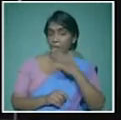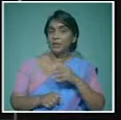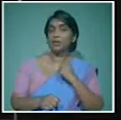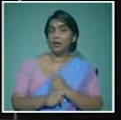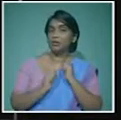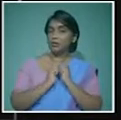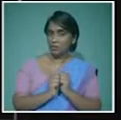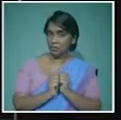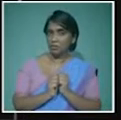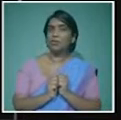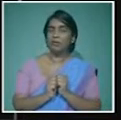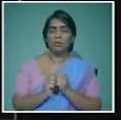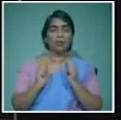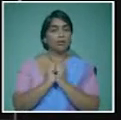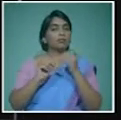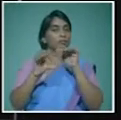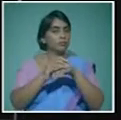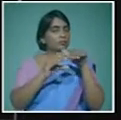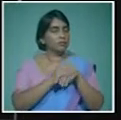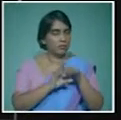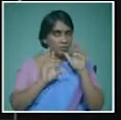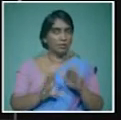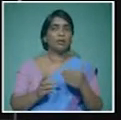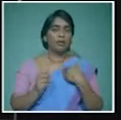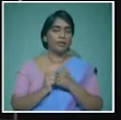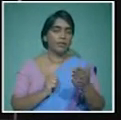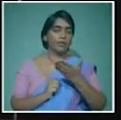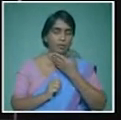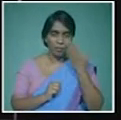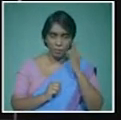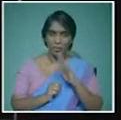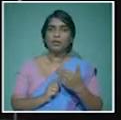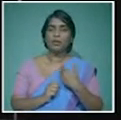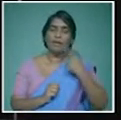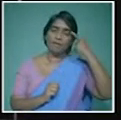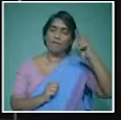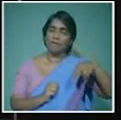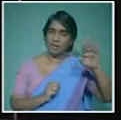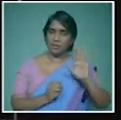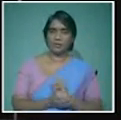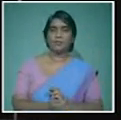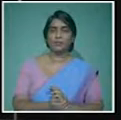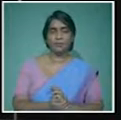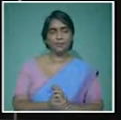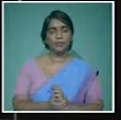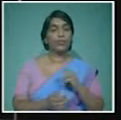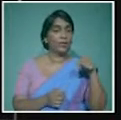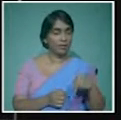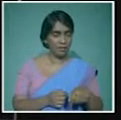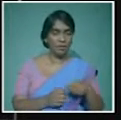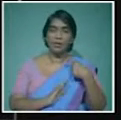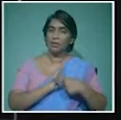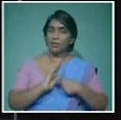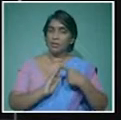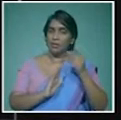රාජ්‍ය සේවකයන් සේවය තුළ රඳවා ගැනීම කළ හැකි වෙනවා කියලා මා විශ්වාස කරනවා. අද